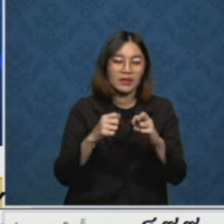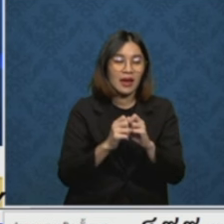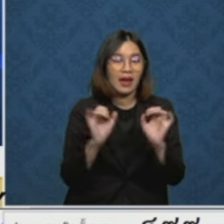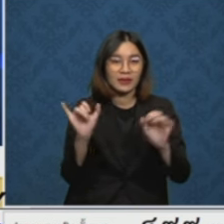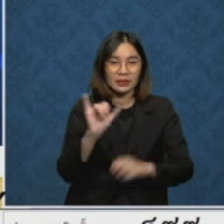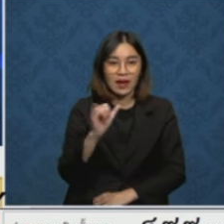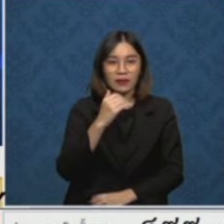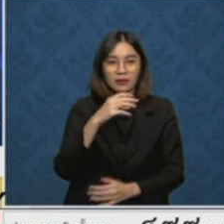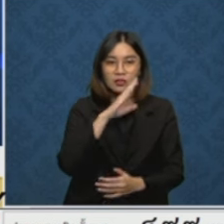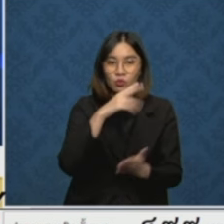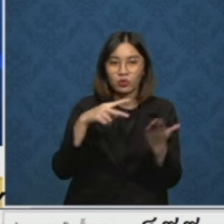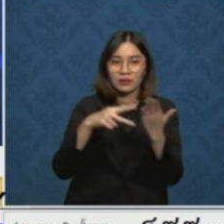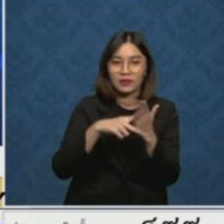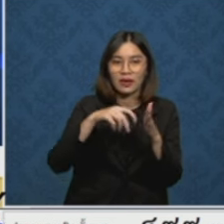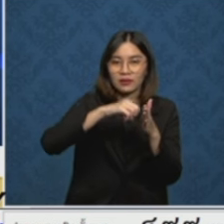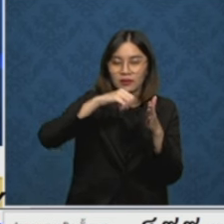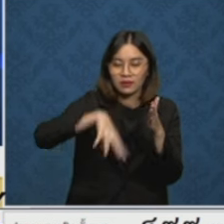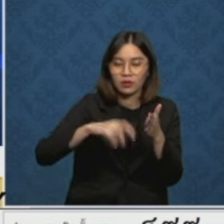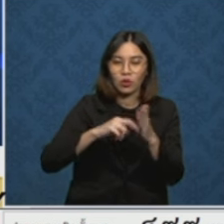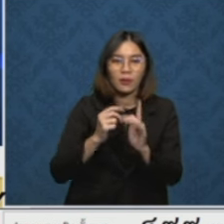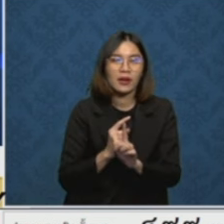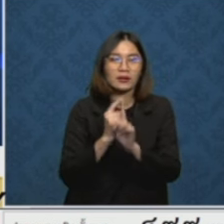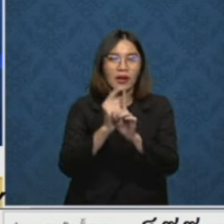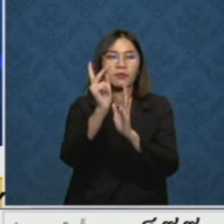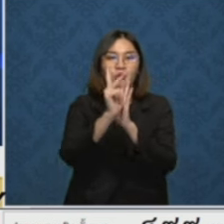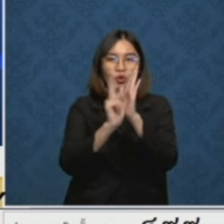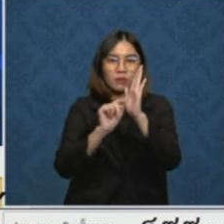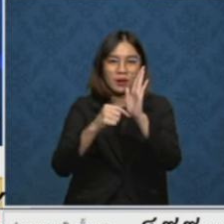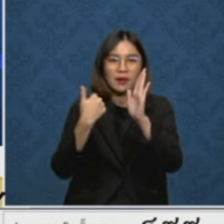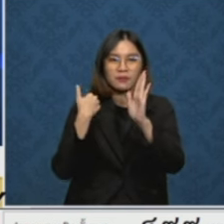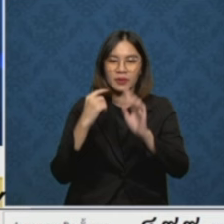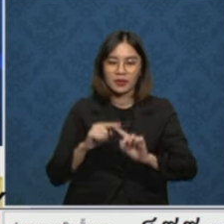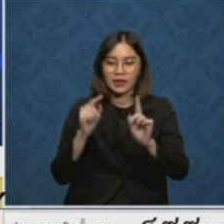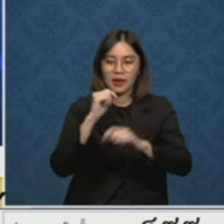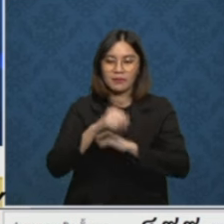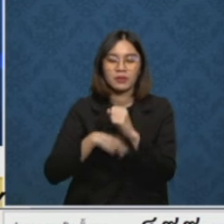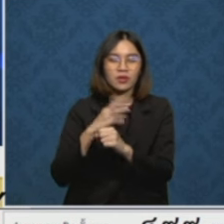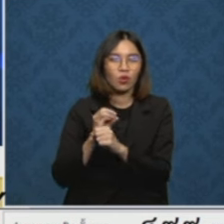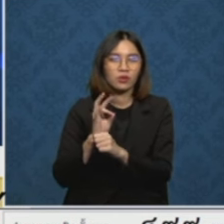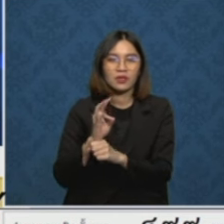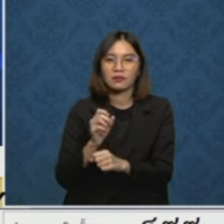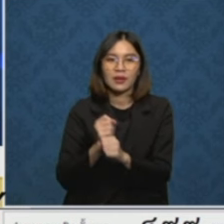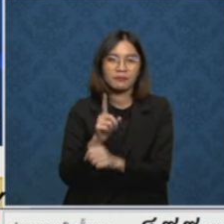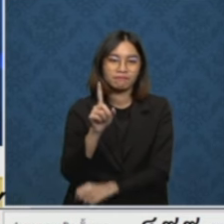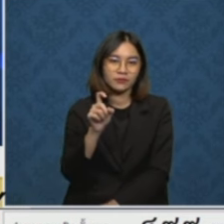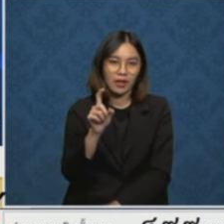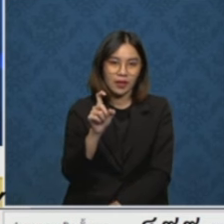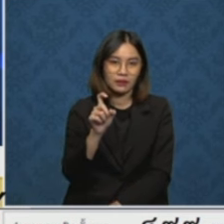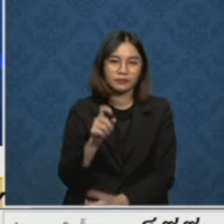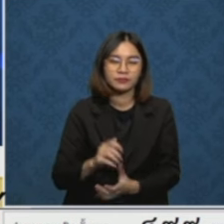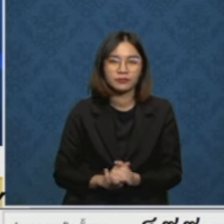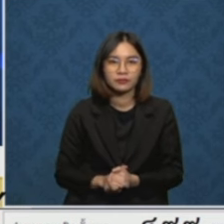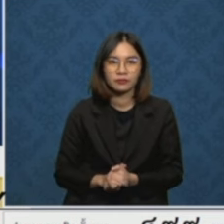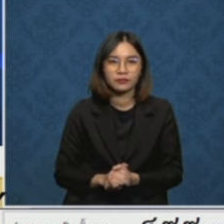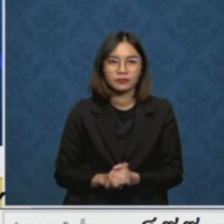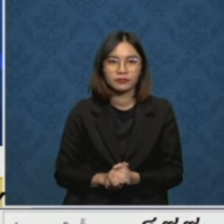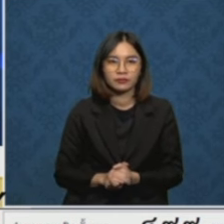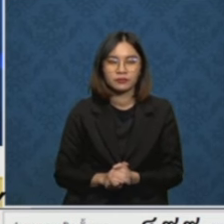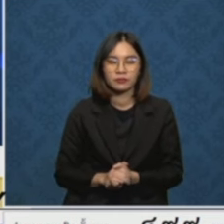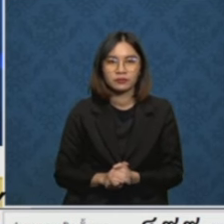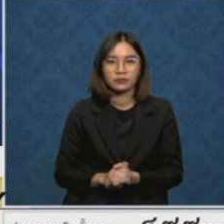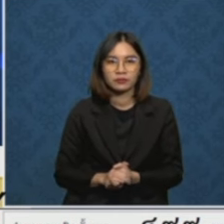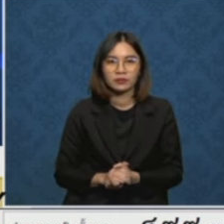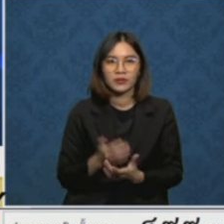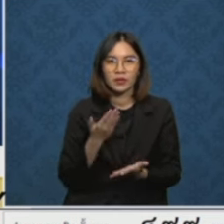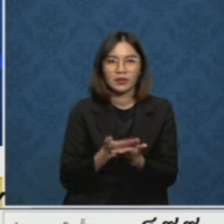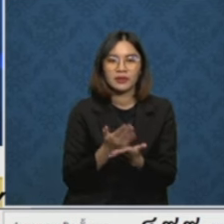าถึงตัดทิ้งไปนะก็ยังเป็นไปตามกฎหมายอยู่แต่สำหรับของ67ไม่ได้แล้วค่ะ ถ้าเราดูนะคะปกติ